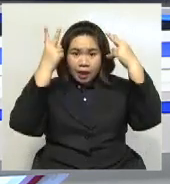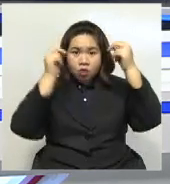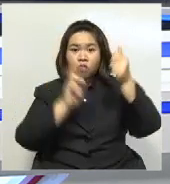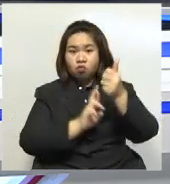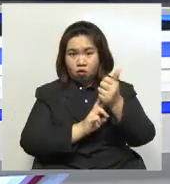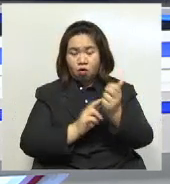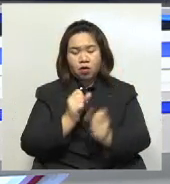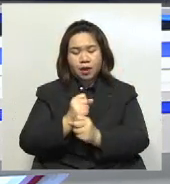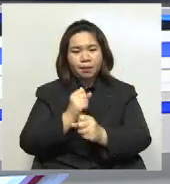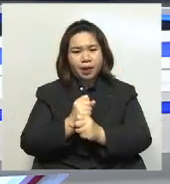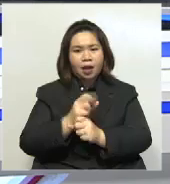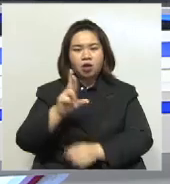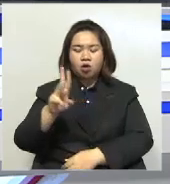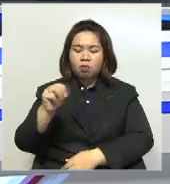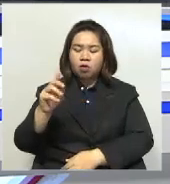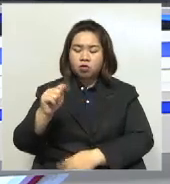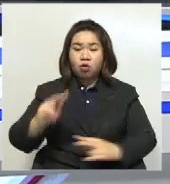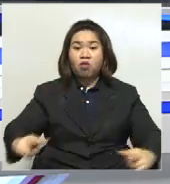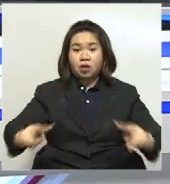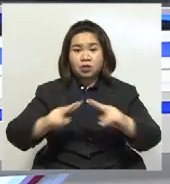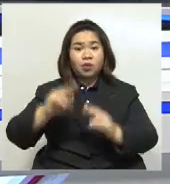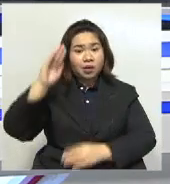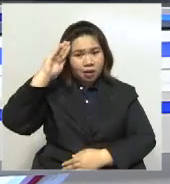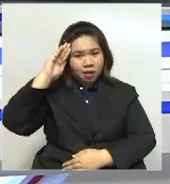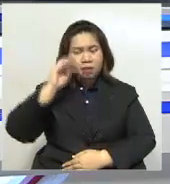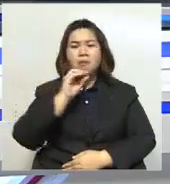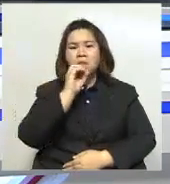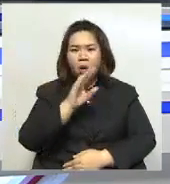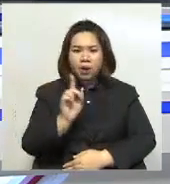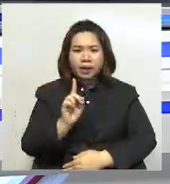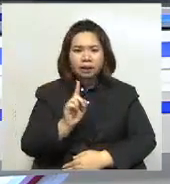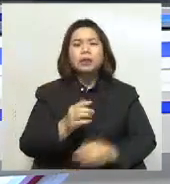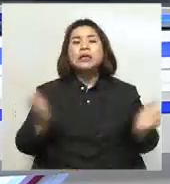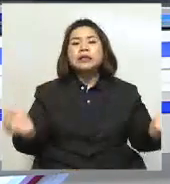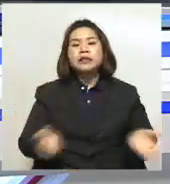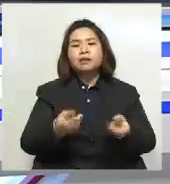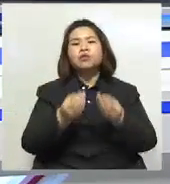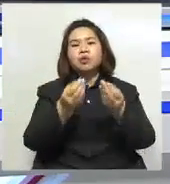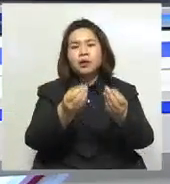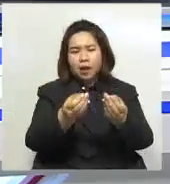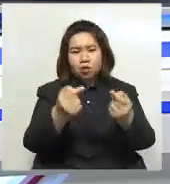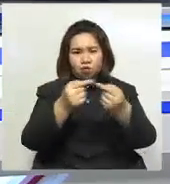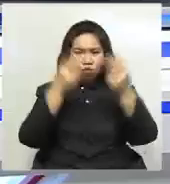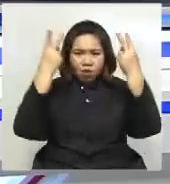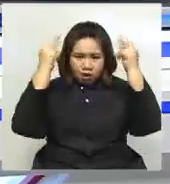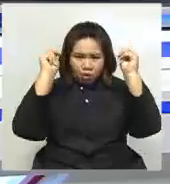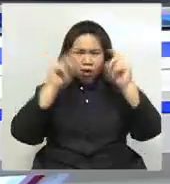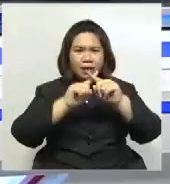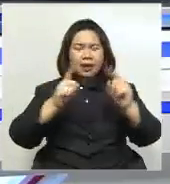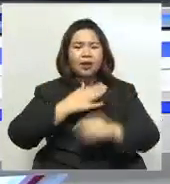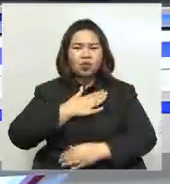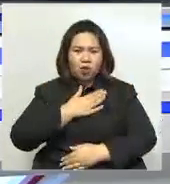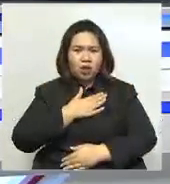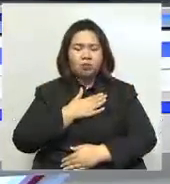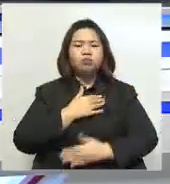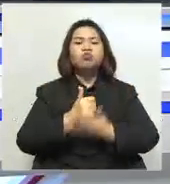มนตรีและรัฐมนตรีว่าการกระทรวงกลาโหมนะคะก็บอกว่าพร้อมที่จะสนับสนุนบทบาททางการเมืองของนายกรัฐมนตรีส่วนตัวเองเนี่ย